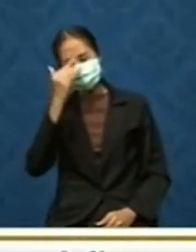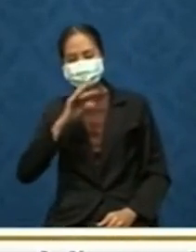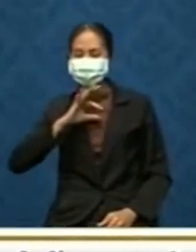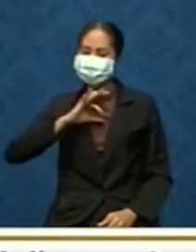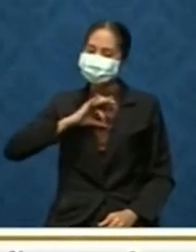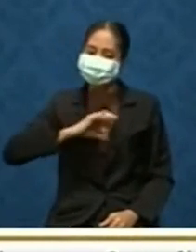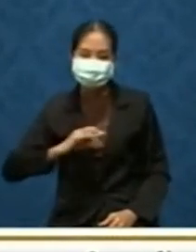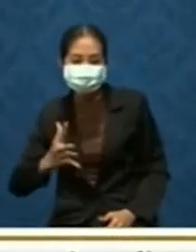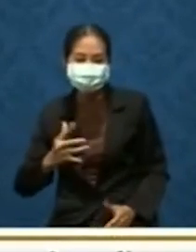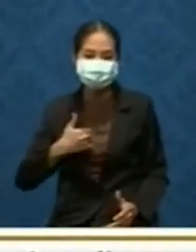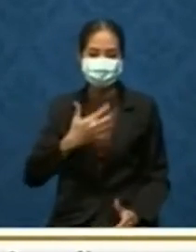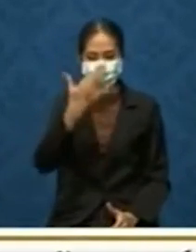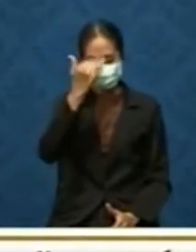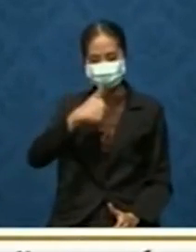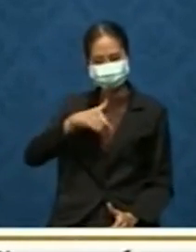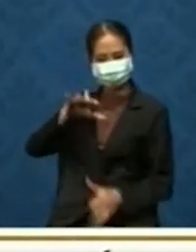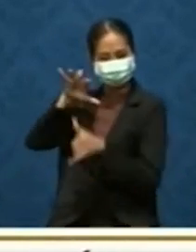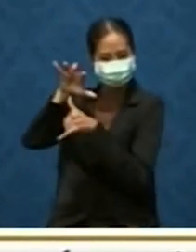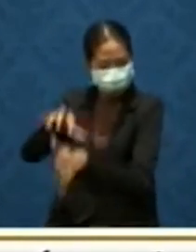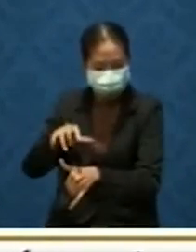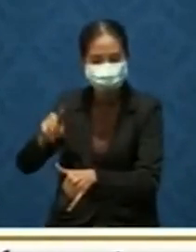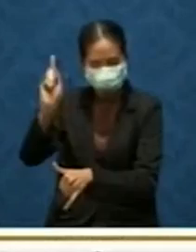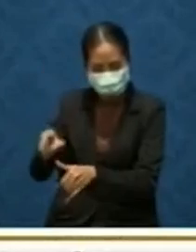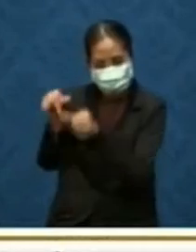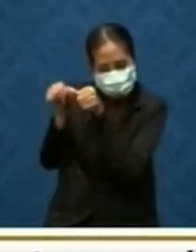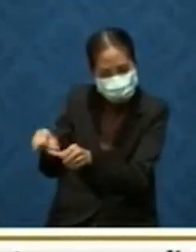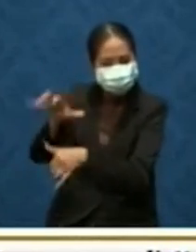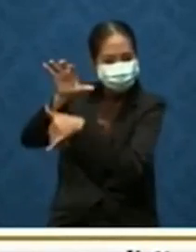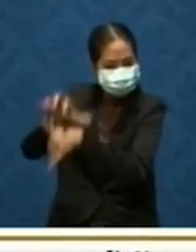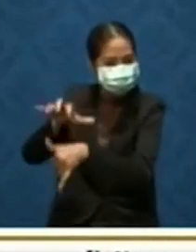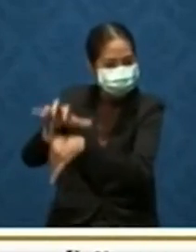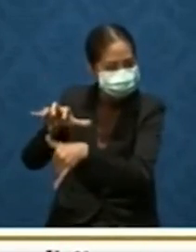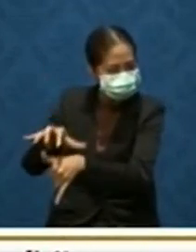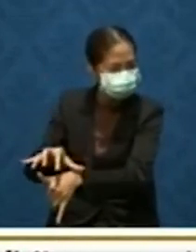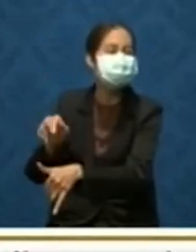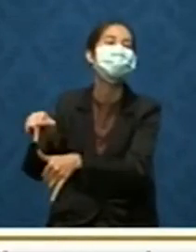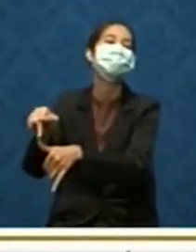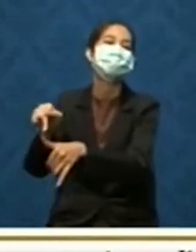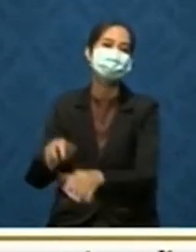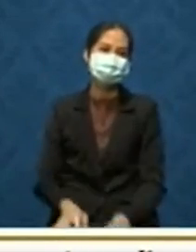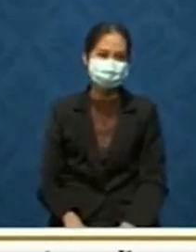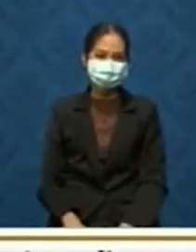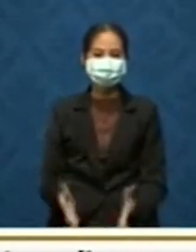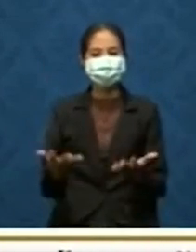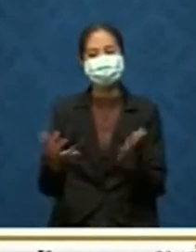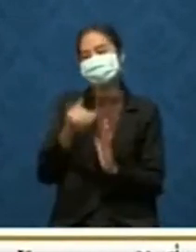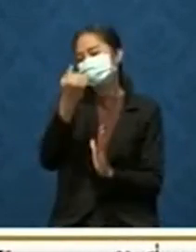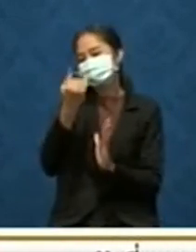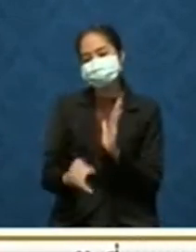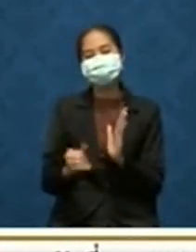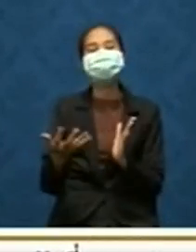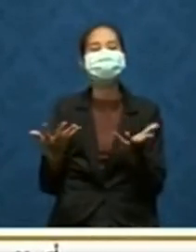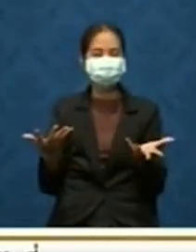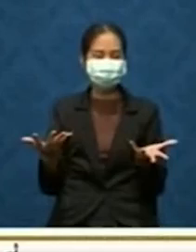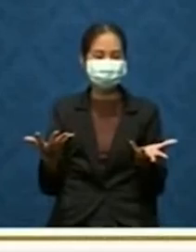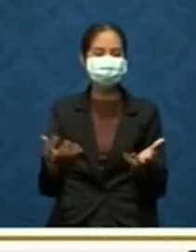แต่ต้องการใช้ความรุนแรงในการกดปราบพวกเขากดปราบพวกเขากดปราบพวกเขาจนกว่าจะเชื่อมอันนี้คือความผิดพลาดล้มเหลวของ